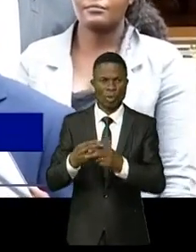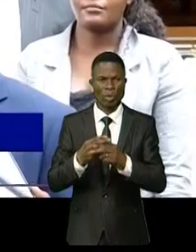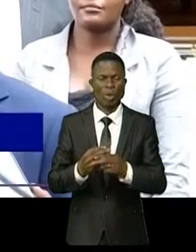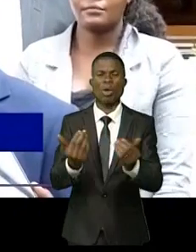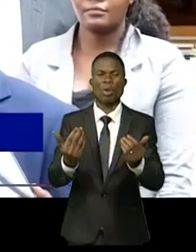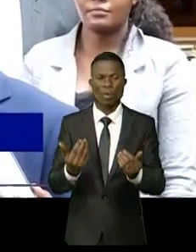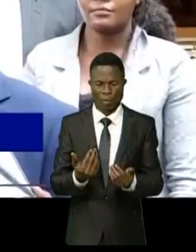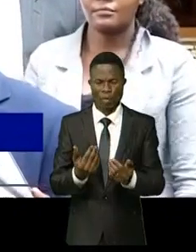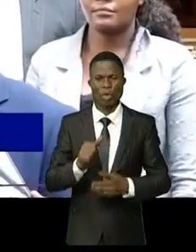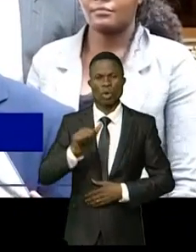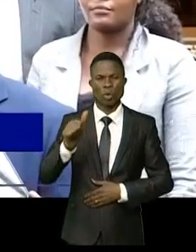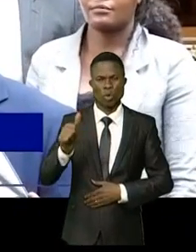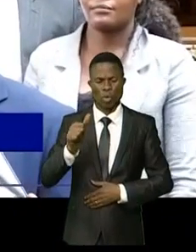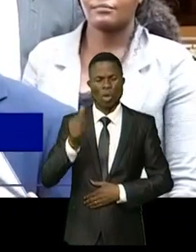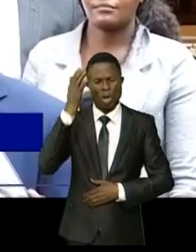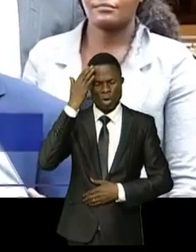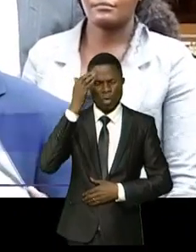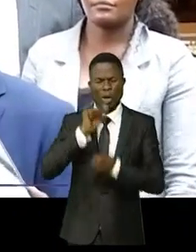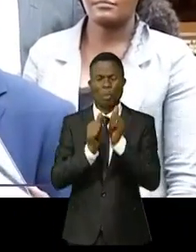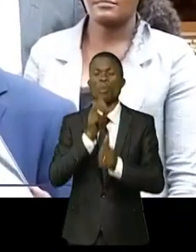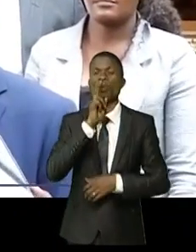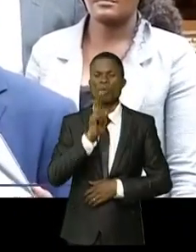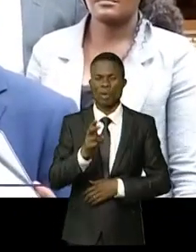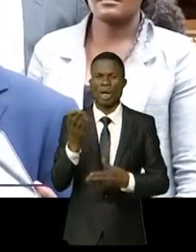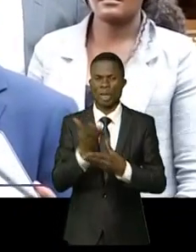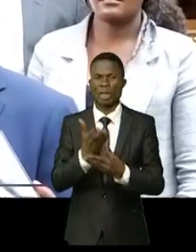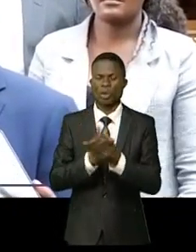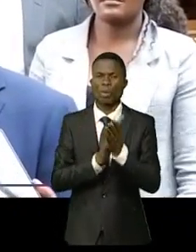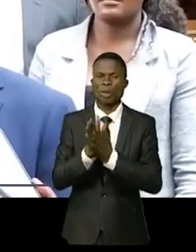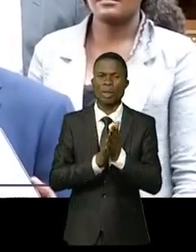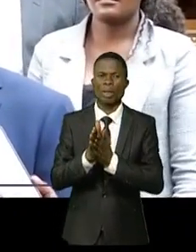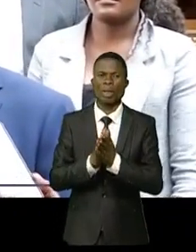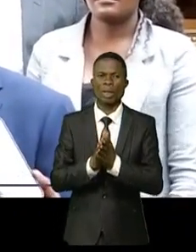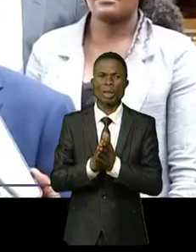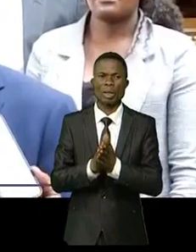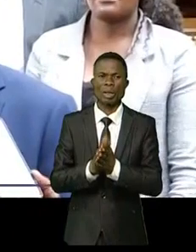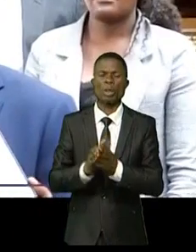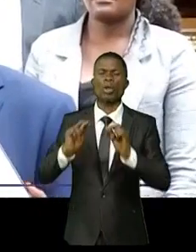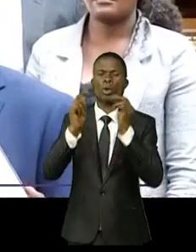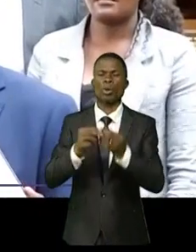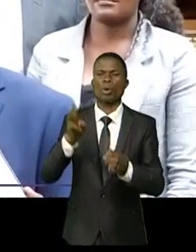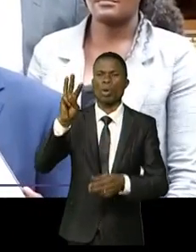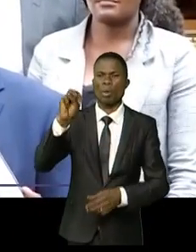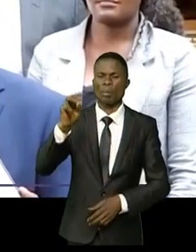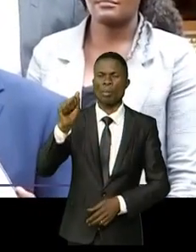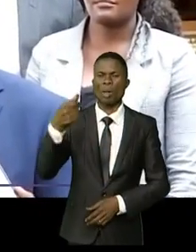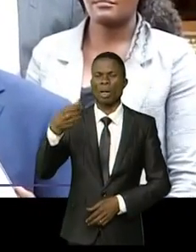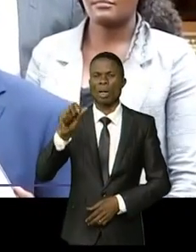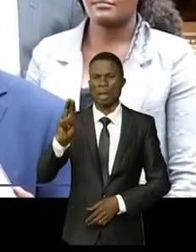voulu qu'il y ait quand même un éclaircissement sur un dossier qui concernait la structure MAG, en même